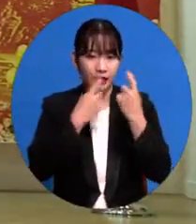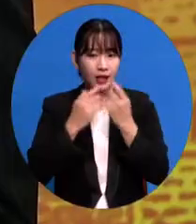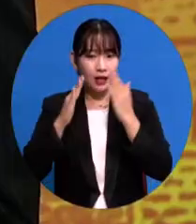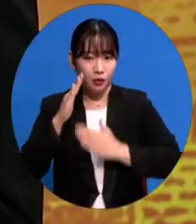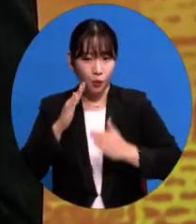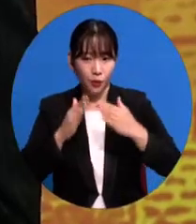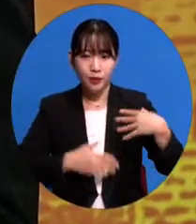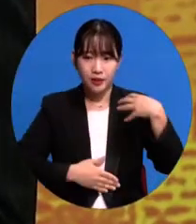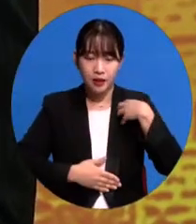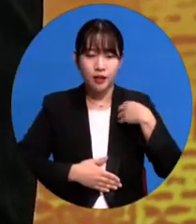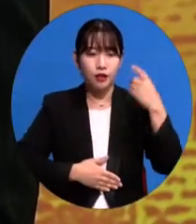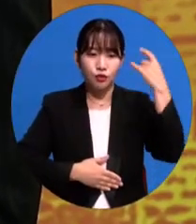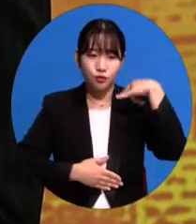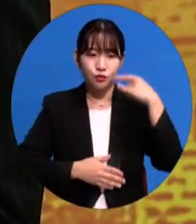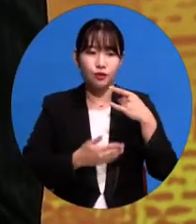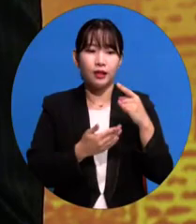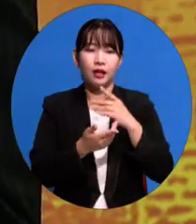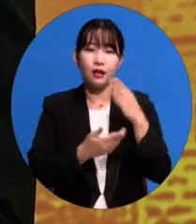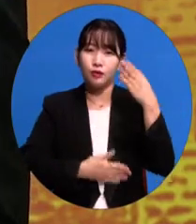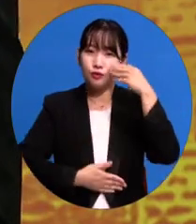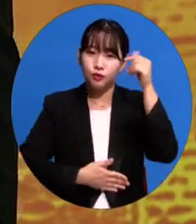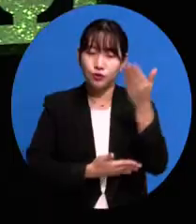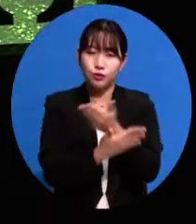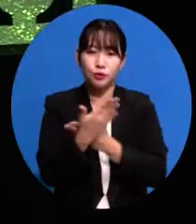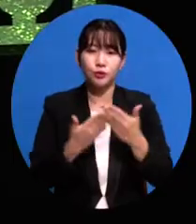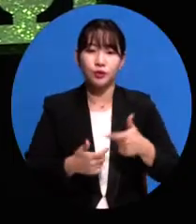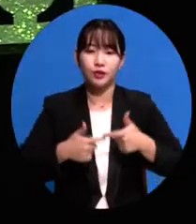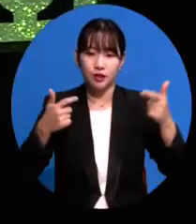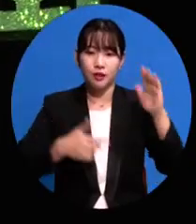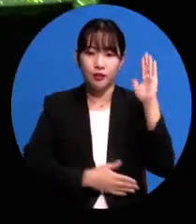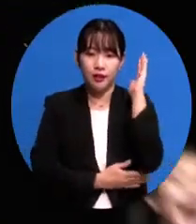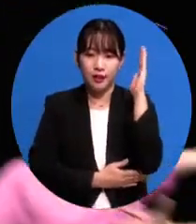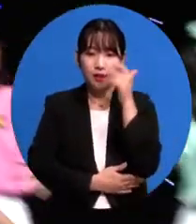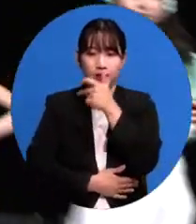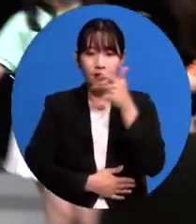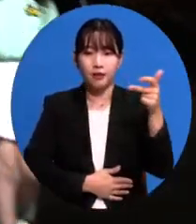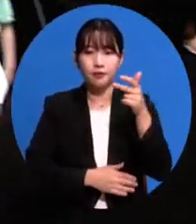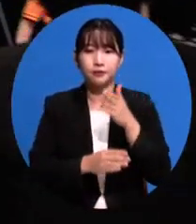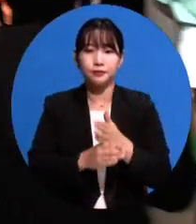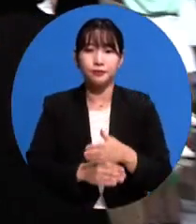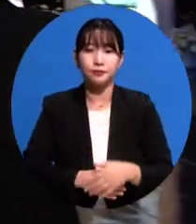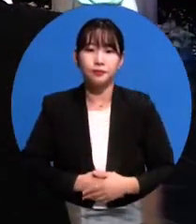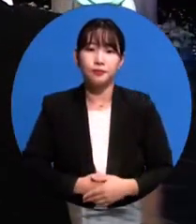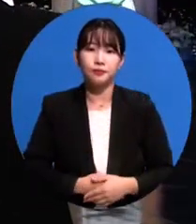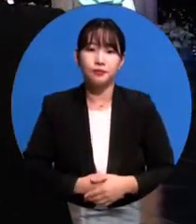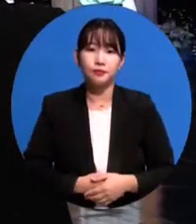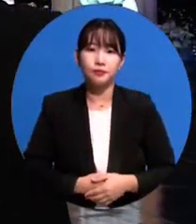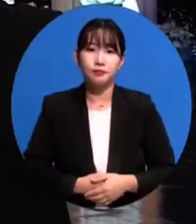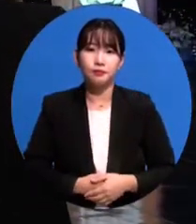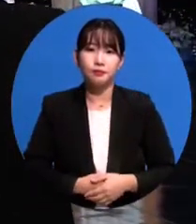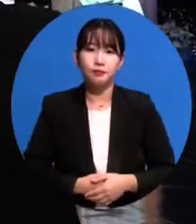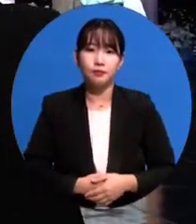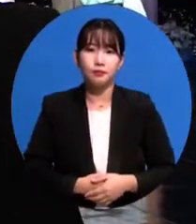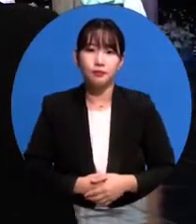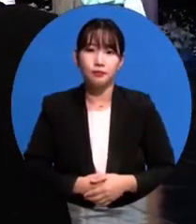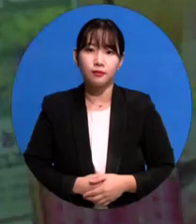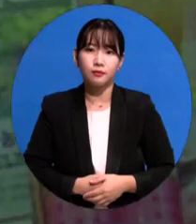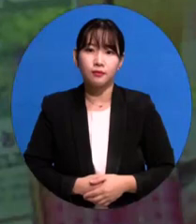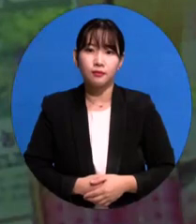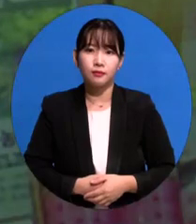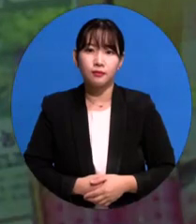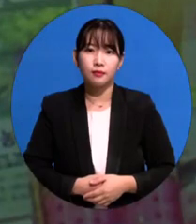중심으로 중국과 활발한 교류 협력을 이어가야 한다는 목소리가 커지고 있습니다. MBC 뉴스 송정근입니다.